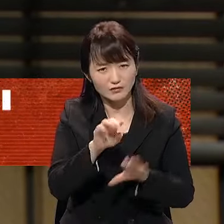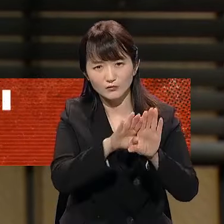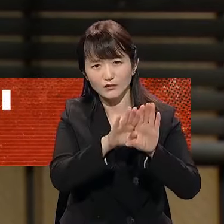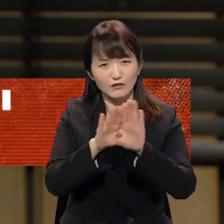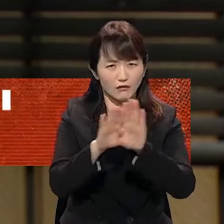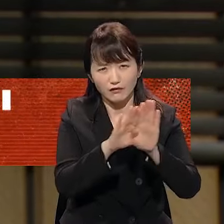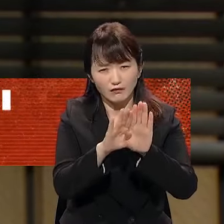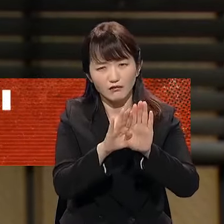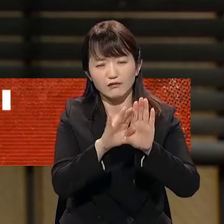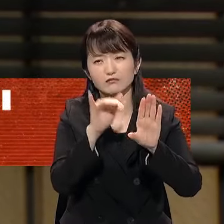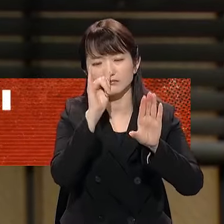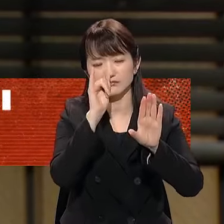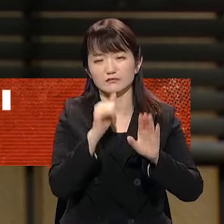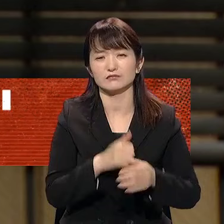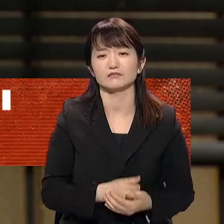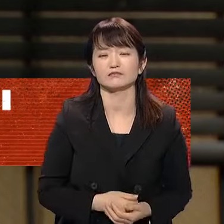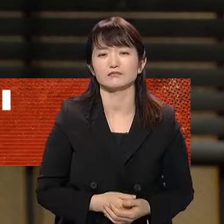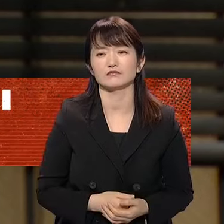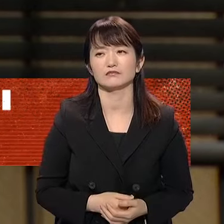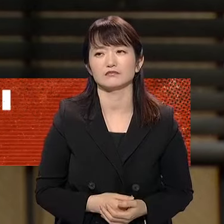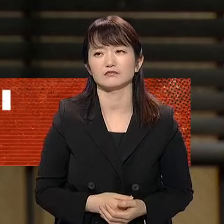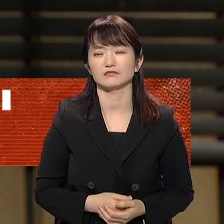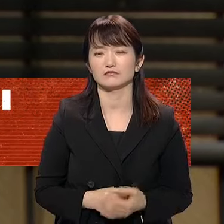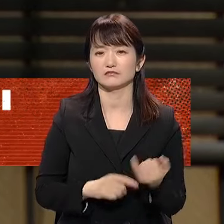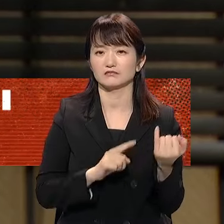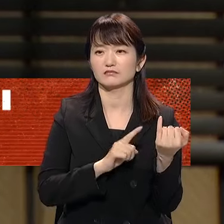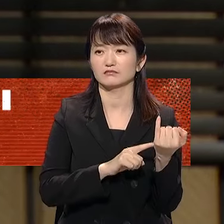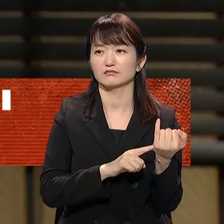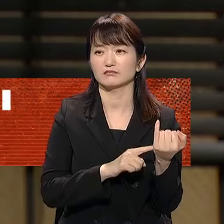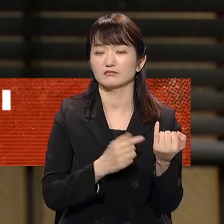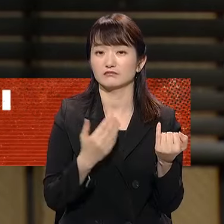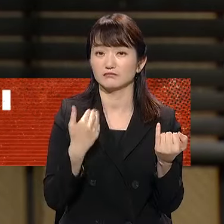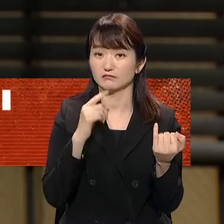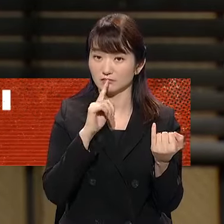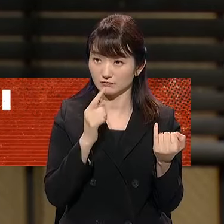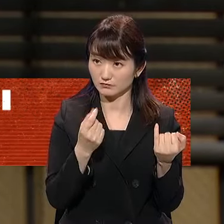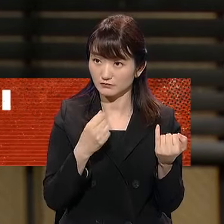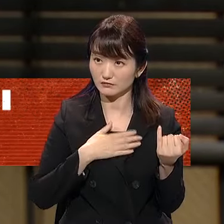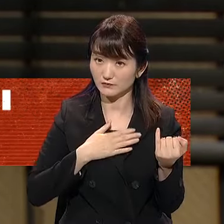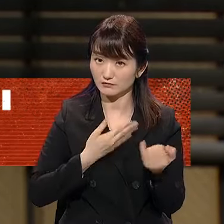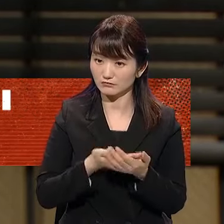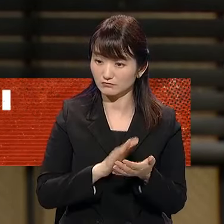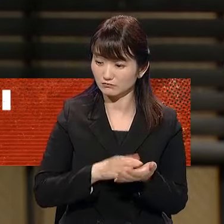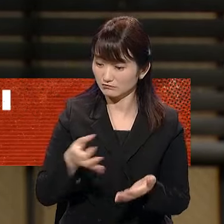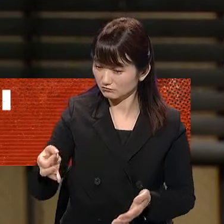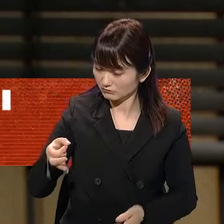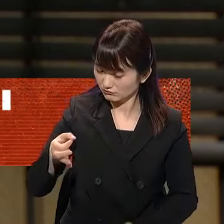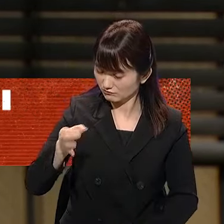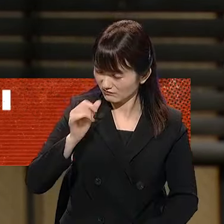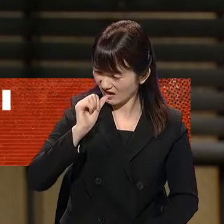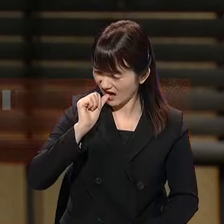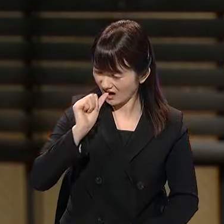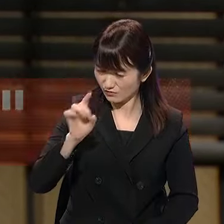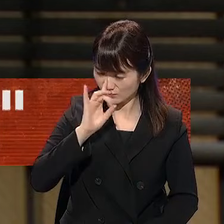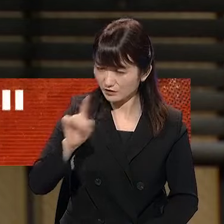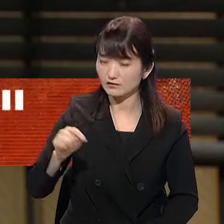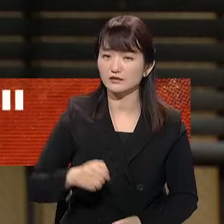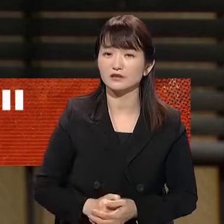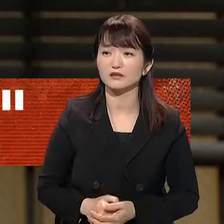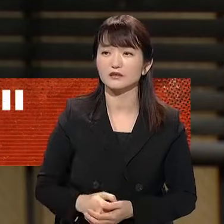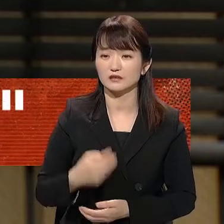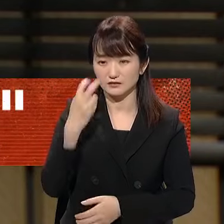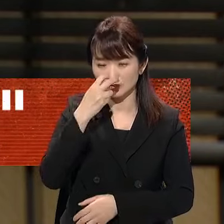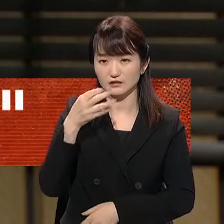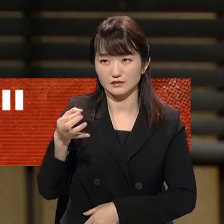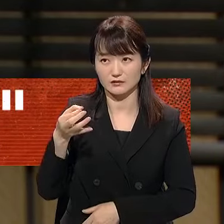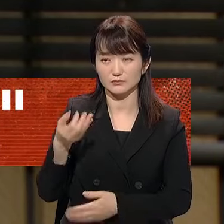찼다고 그걸 CCTV 통해서 확인을 했고 예 여성 입주민은 지금 좀 전에 얘기했던 것처럼 어 나 수리비 못네 이러는 상황이니까 일단은 관리비로 수리를